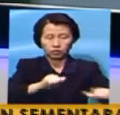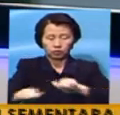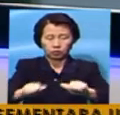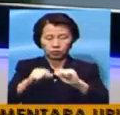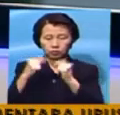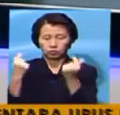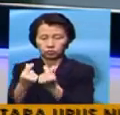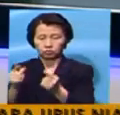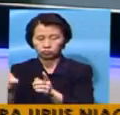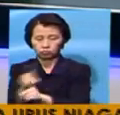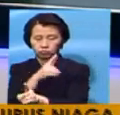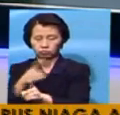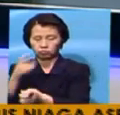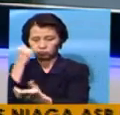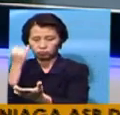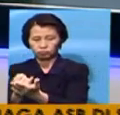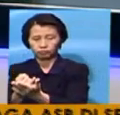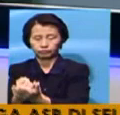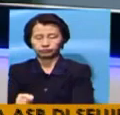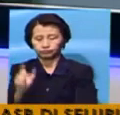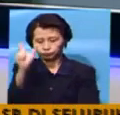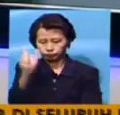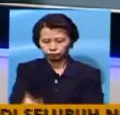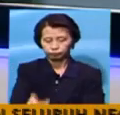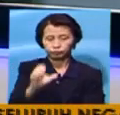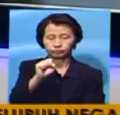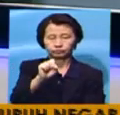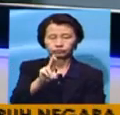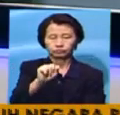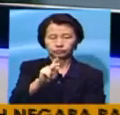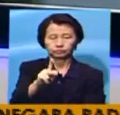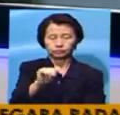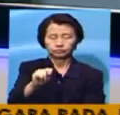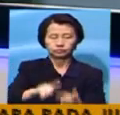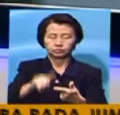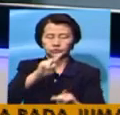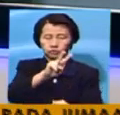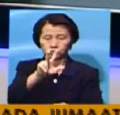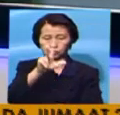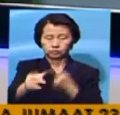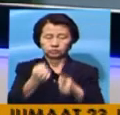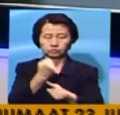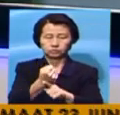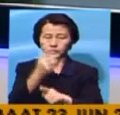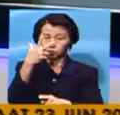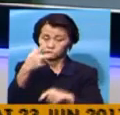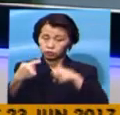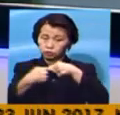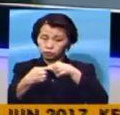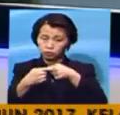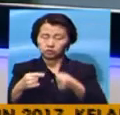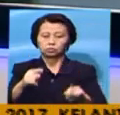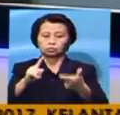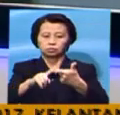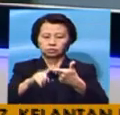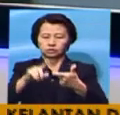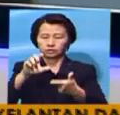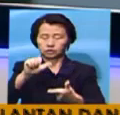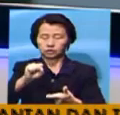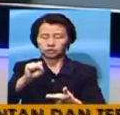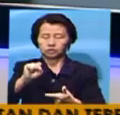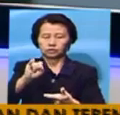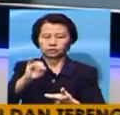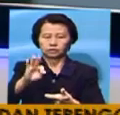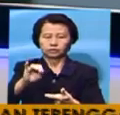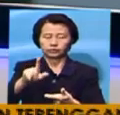kumpulan pengganas suspek Omar 23 tahun didakwa atas pertuduhan manakala mohamadaiful Mohamad